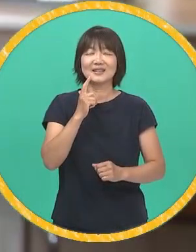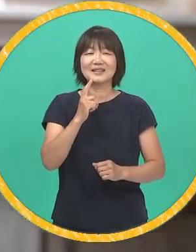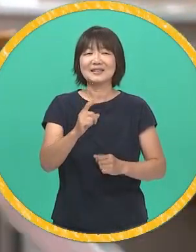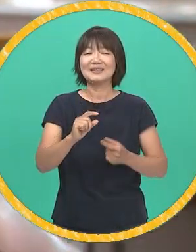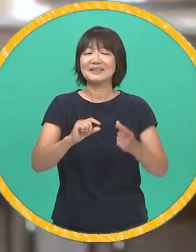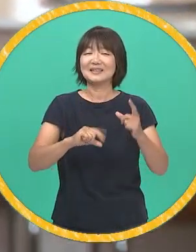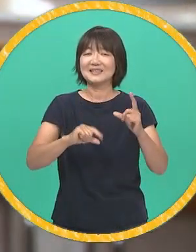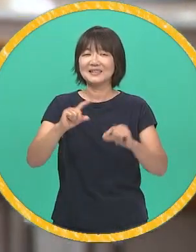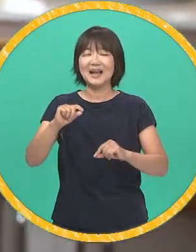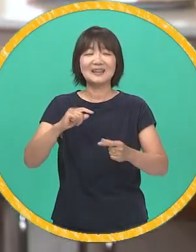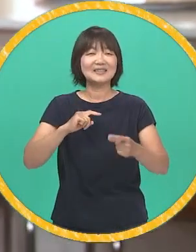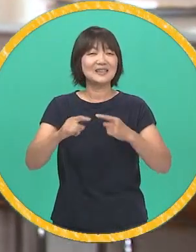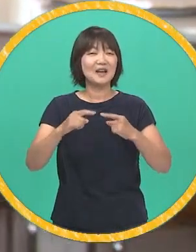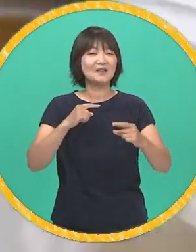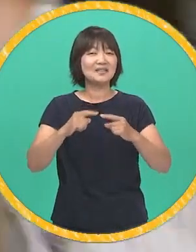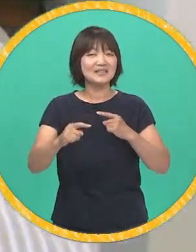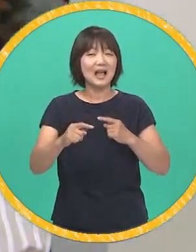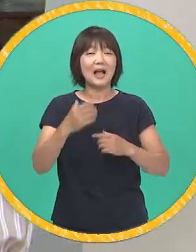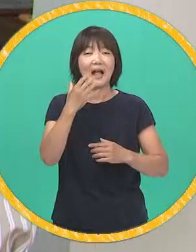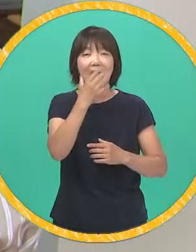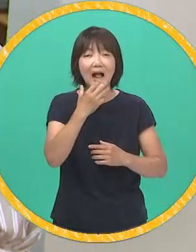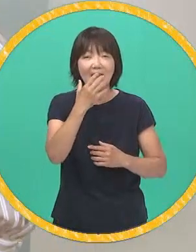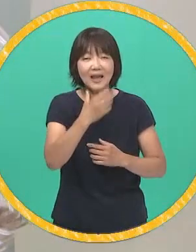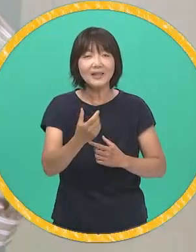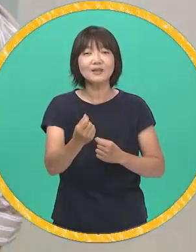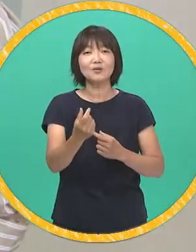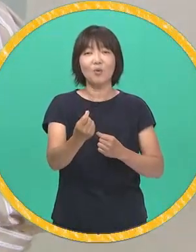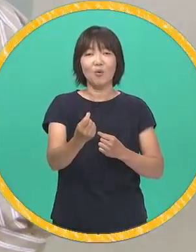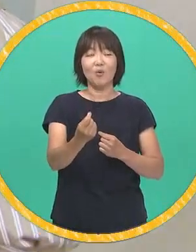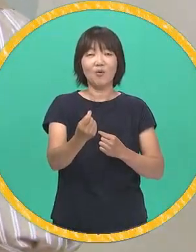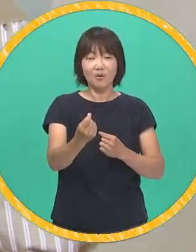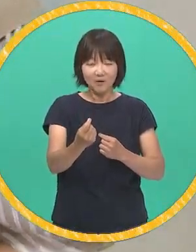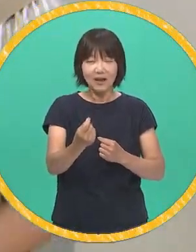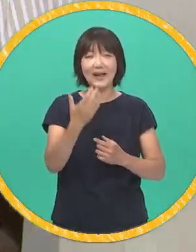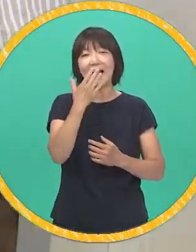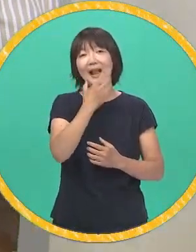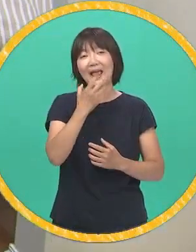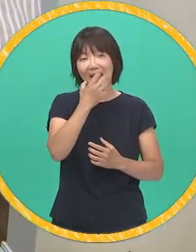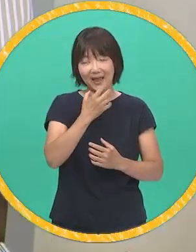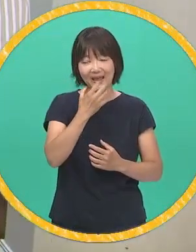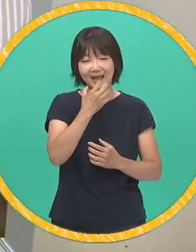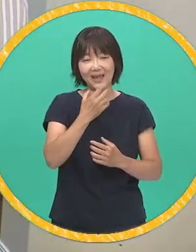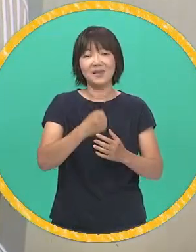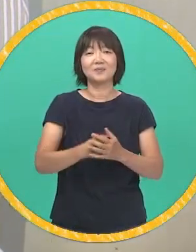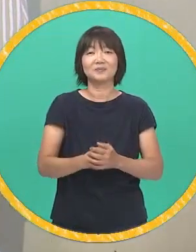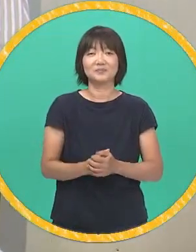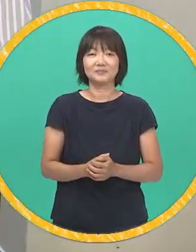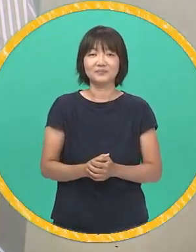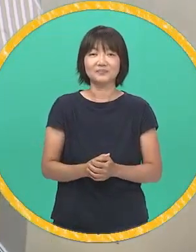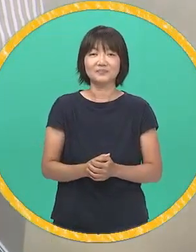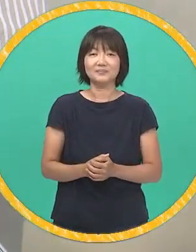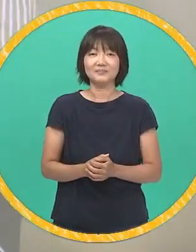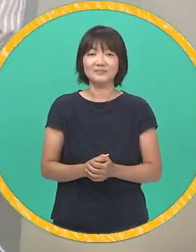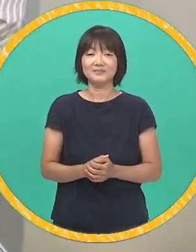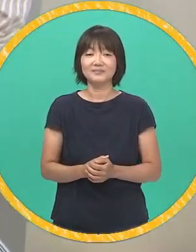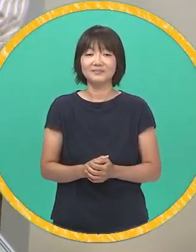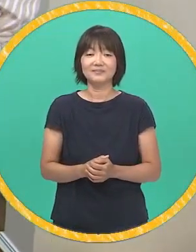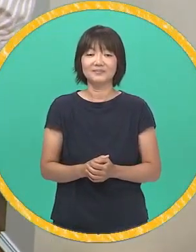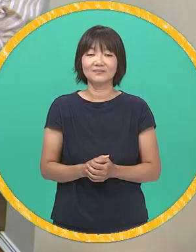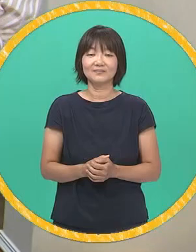一気よねっ2人は彼は彼が彼でしたあれーでした例会運営